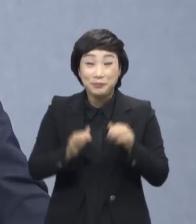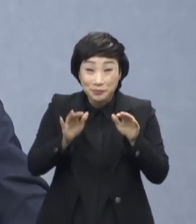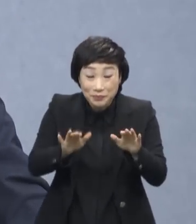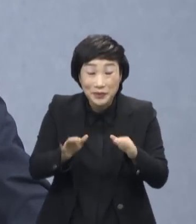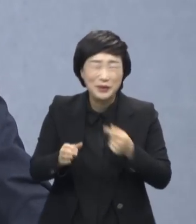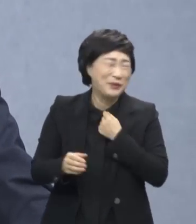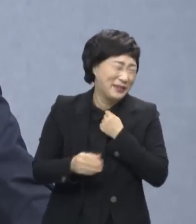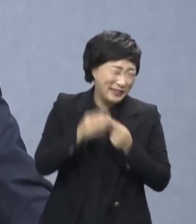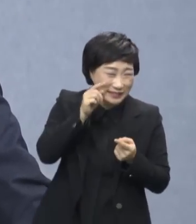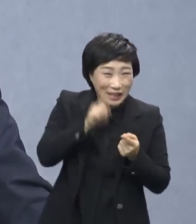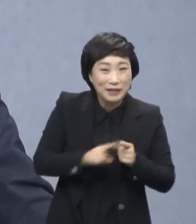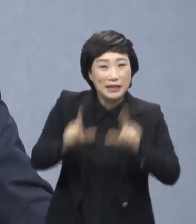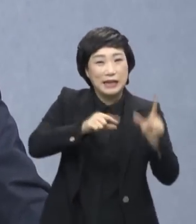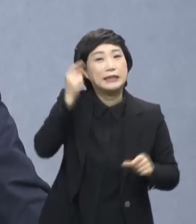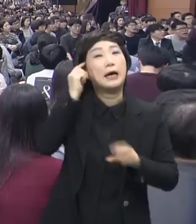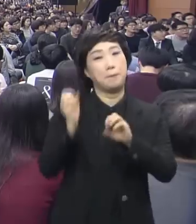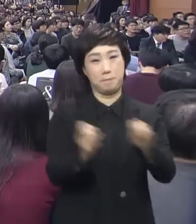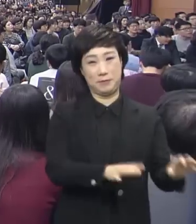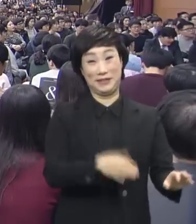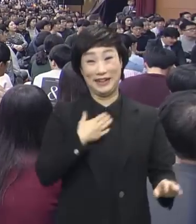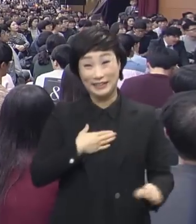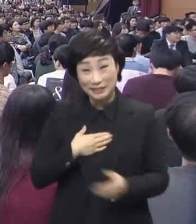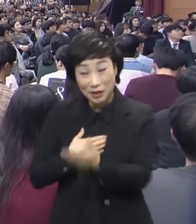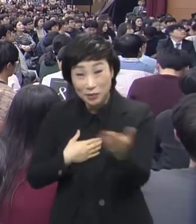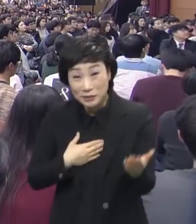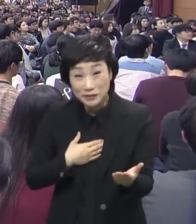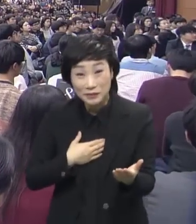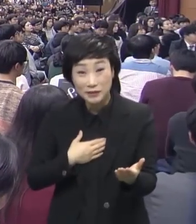이제는 내 원대로 살 생각은 버려라.